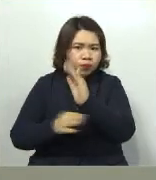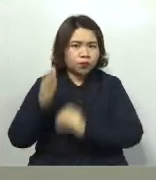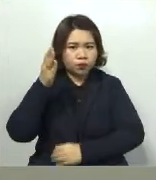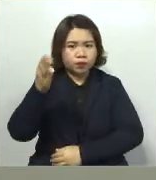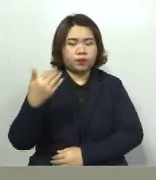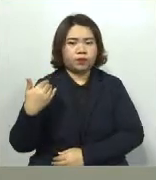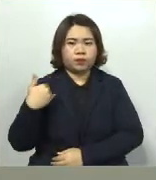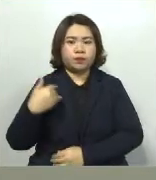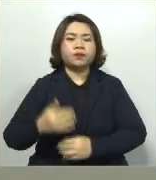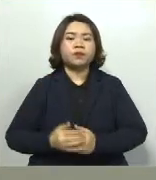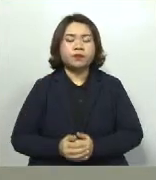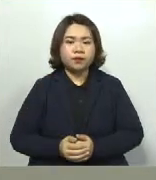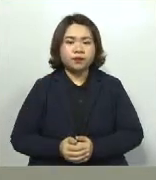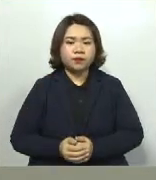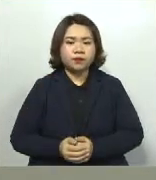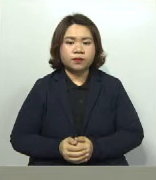ะครับ